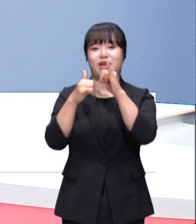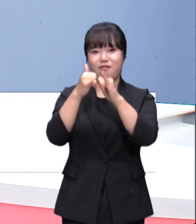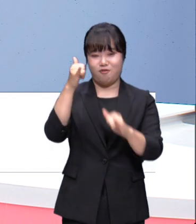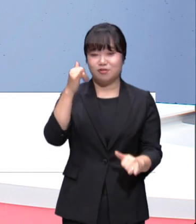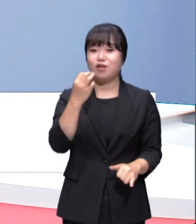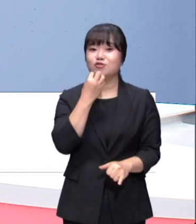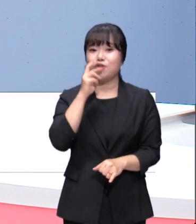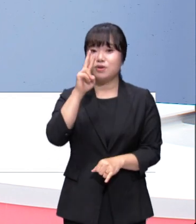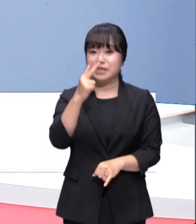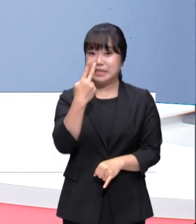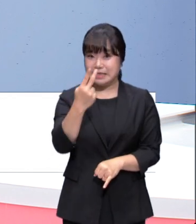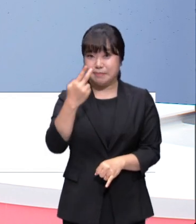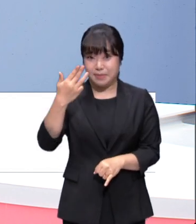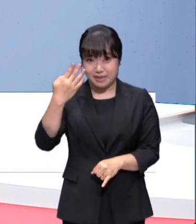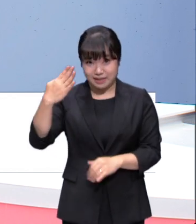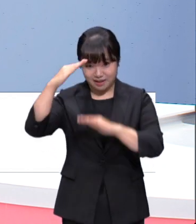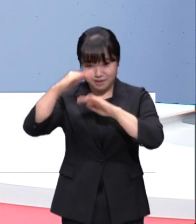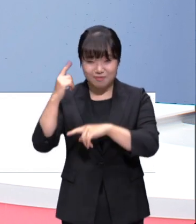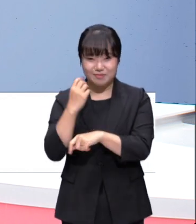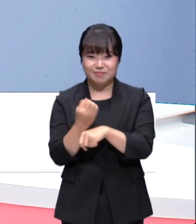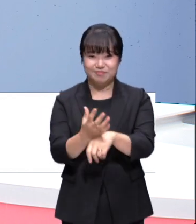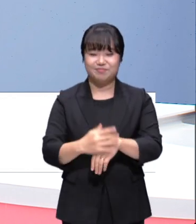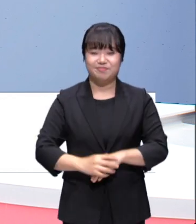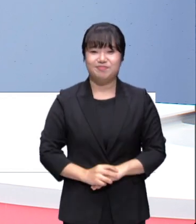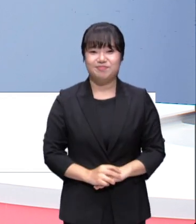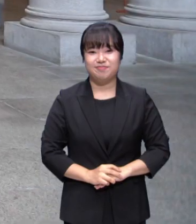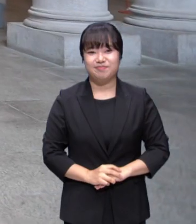서울 284의 전시 소식을 전해드립니다.